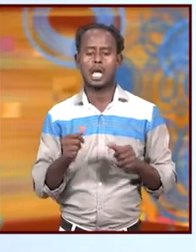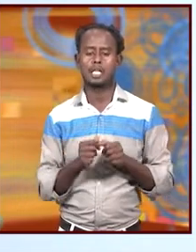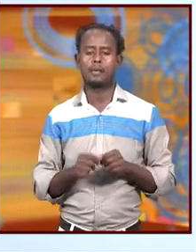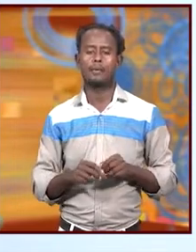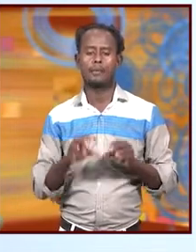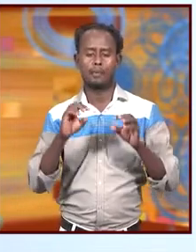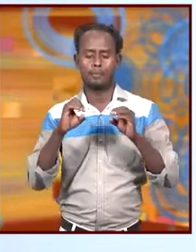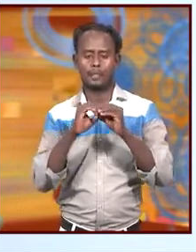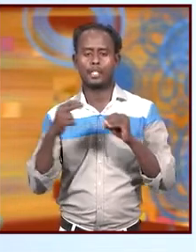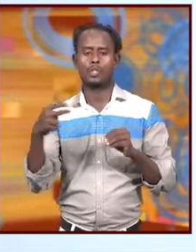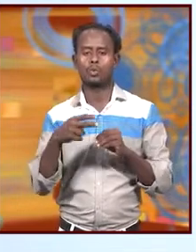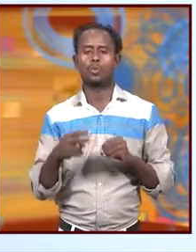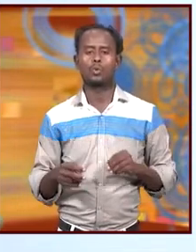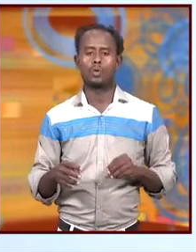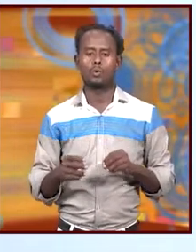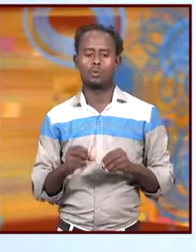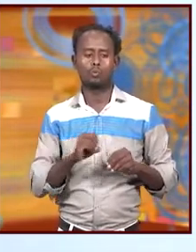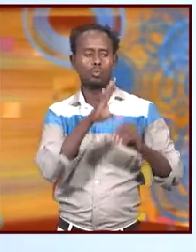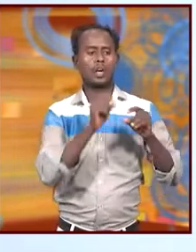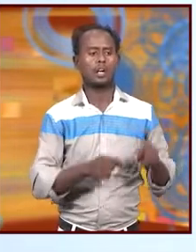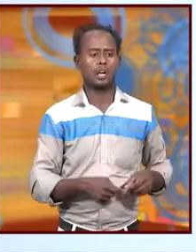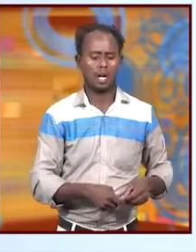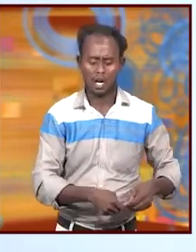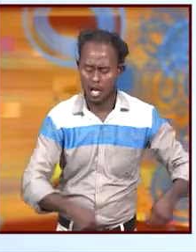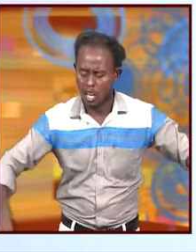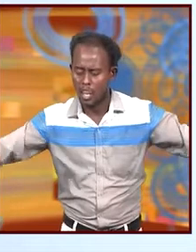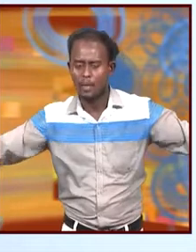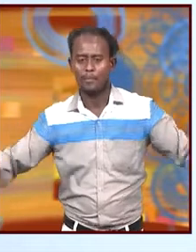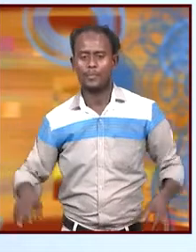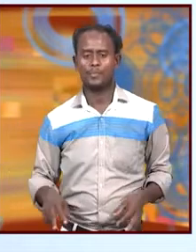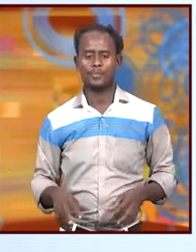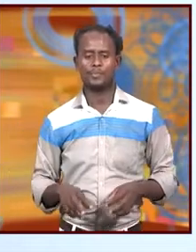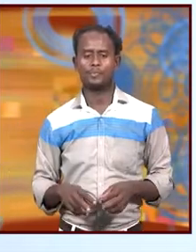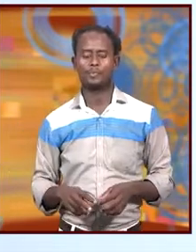3 × 2 = 6. ஆக பூங்காவினுடைய அகலமானது